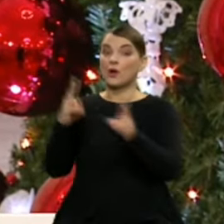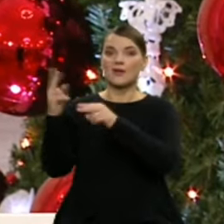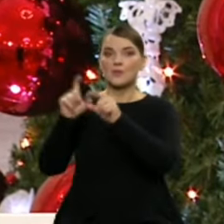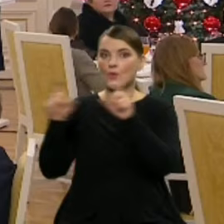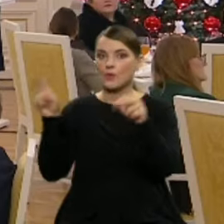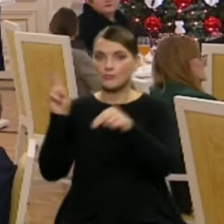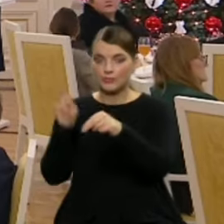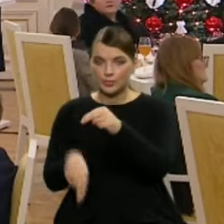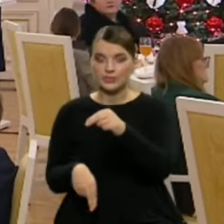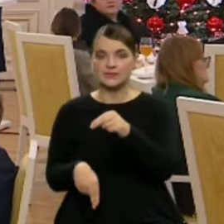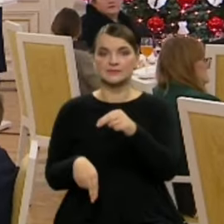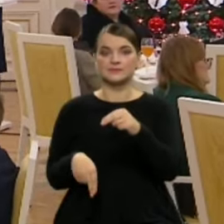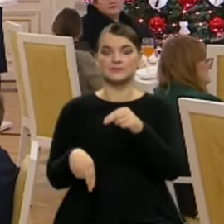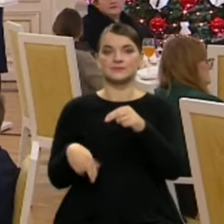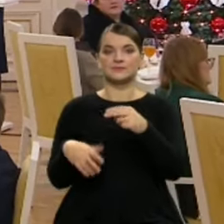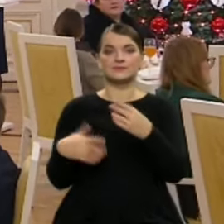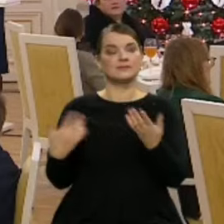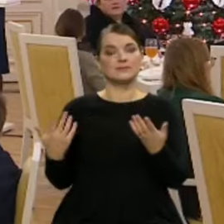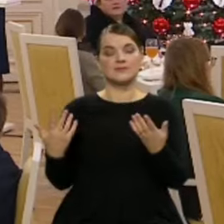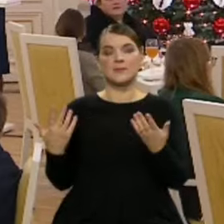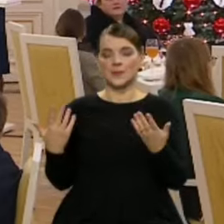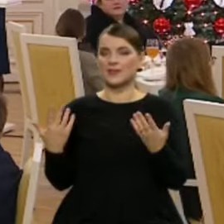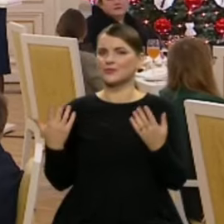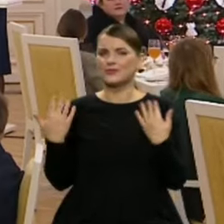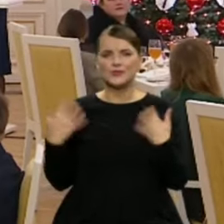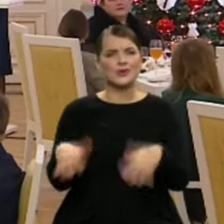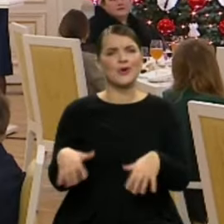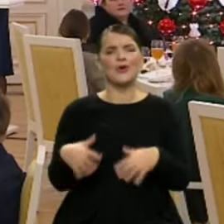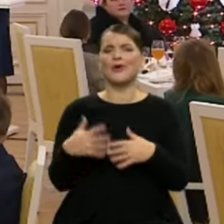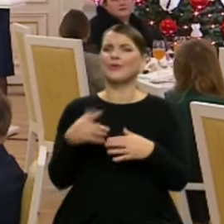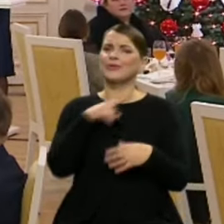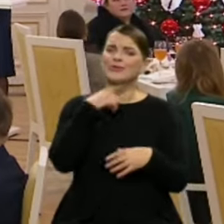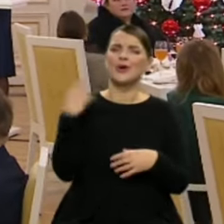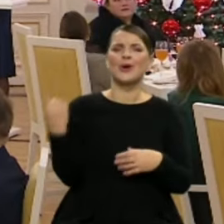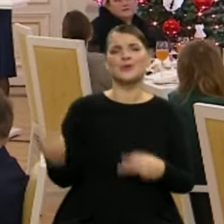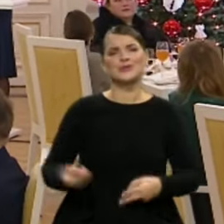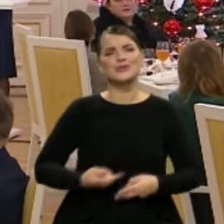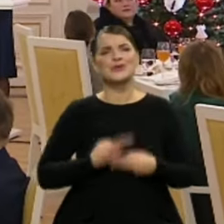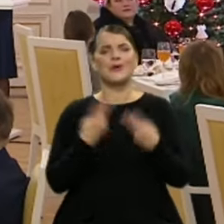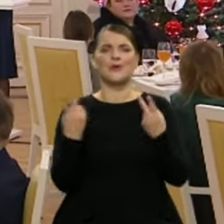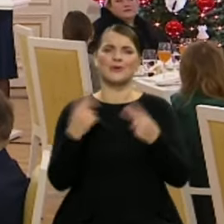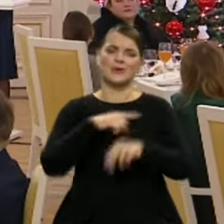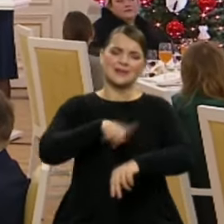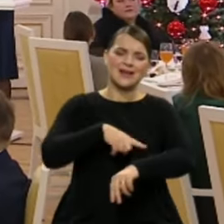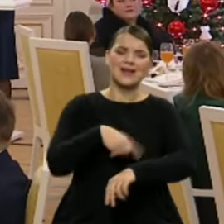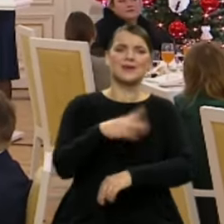mokyklą ir buvo tikrai daug tokių smagių ir džiugių momentų.